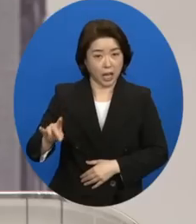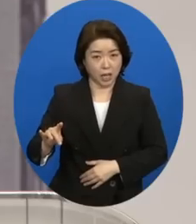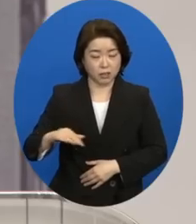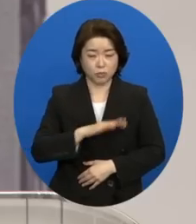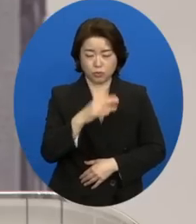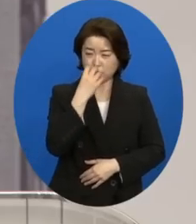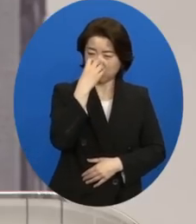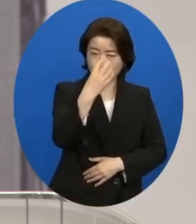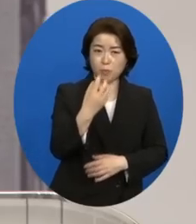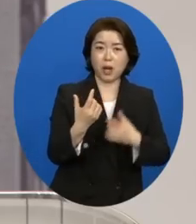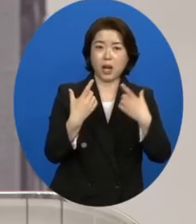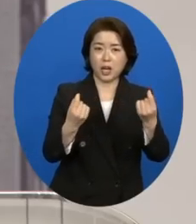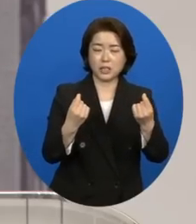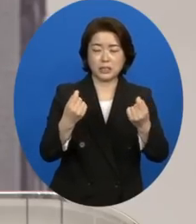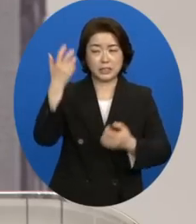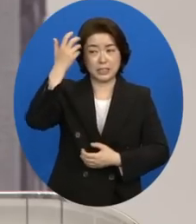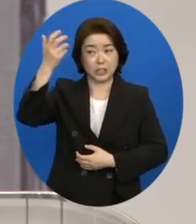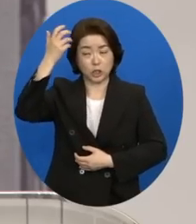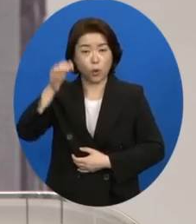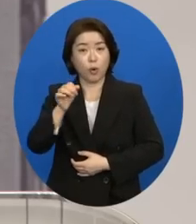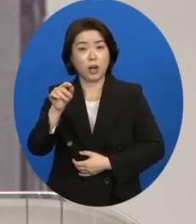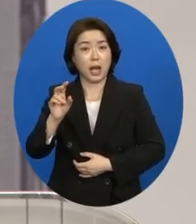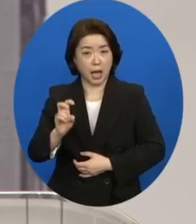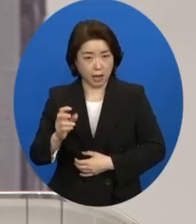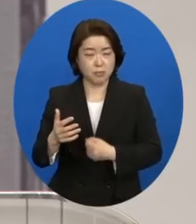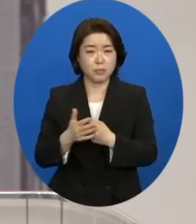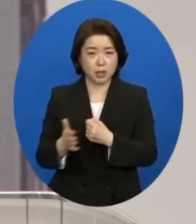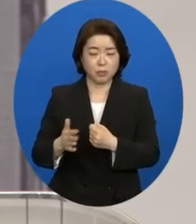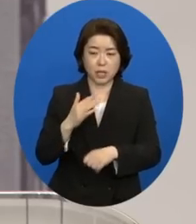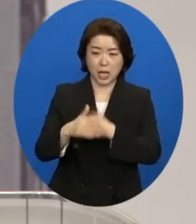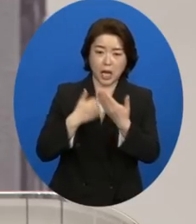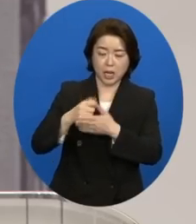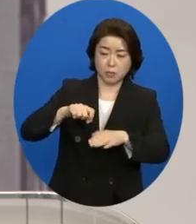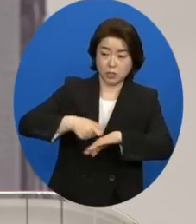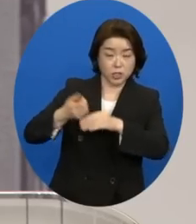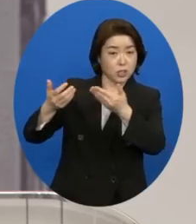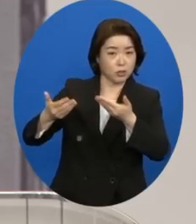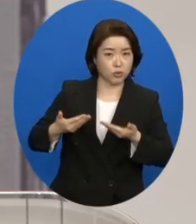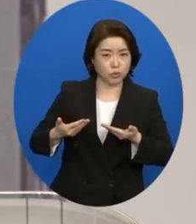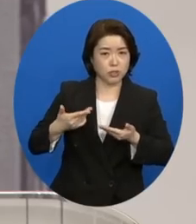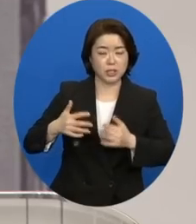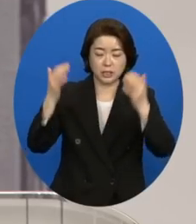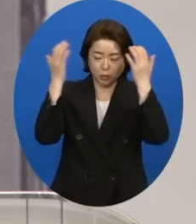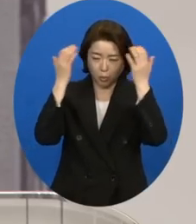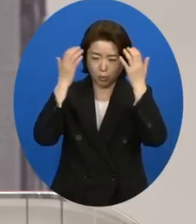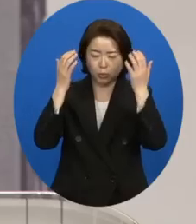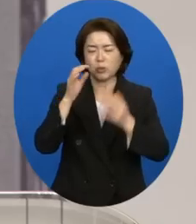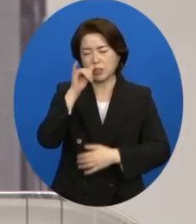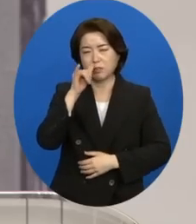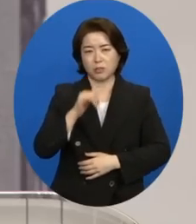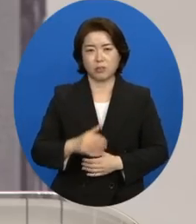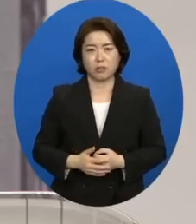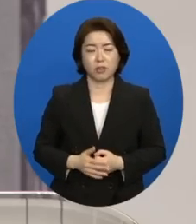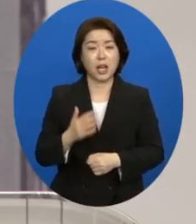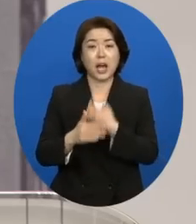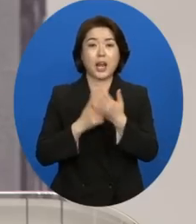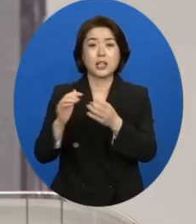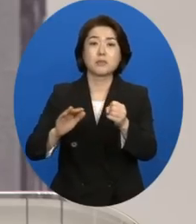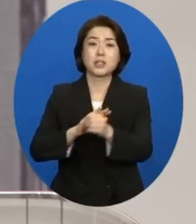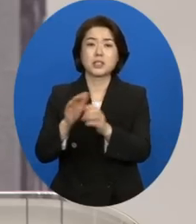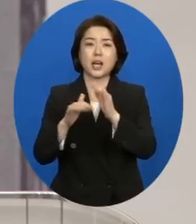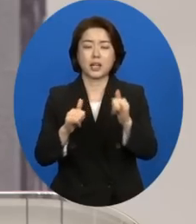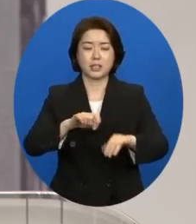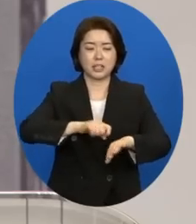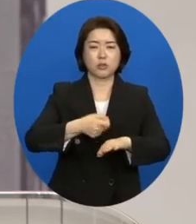교만과 같은이 영혼의 암 때문에 하나님이 징계하여 주시는 그런 고통도 있다는 것이죠 하나님은 사랑하는 자를